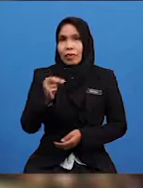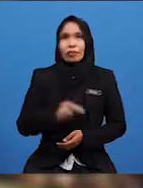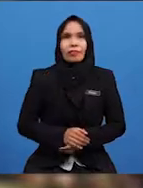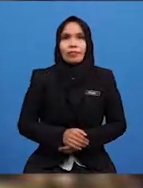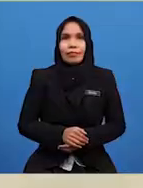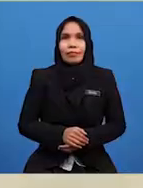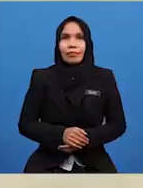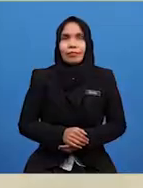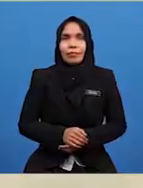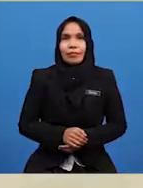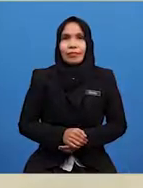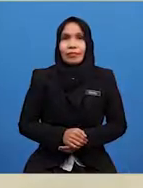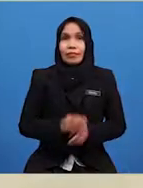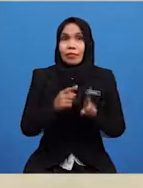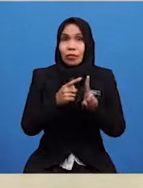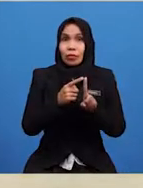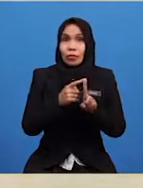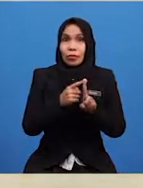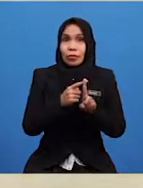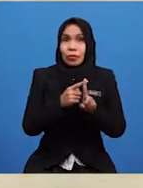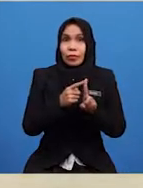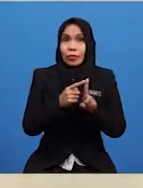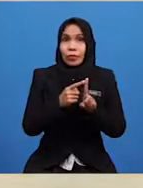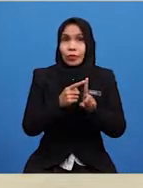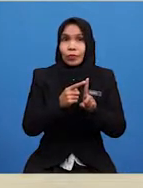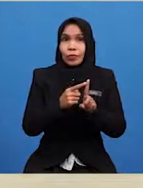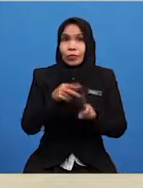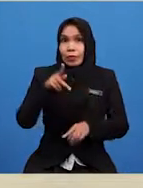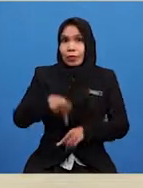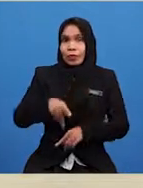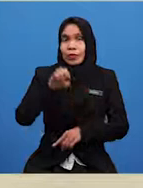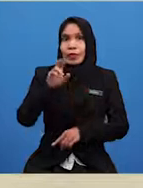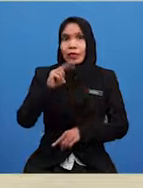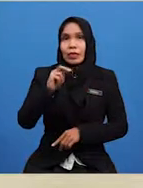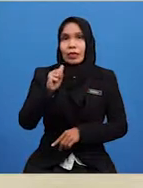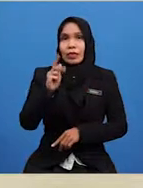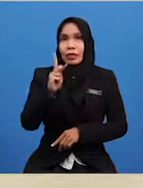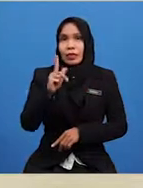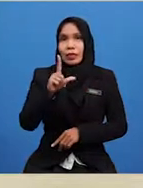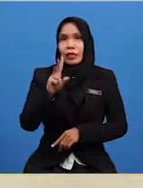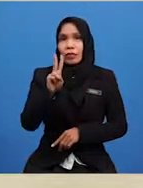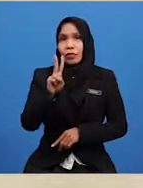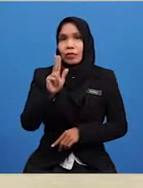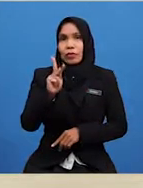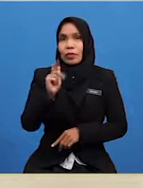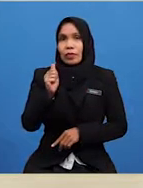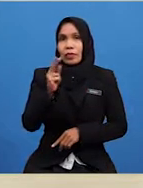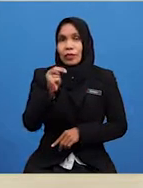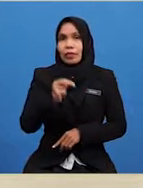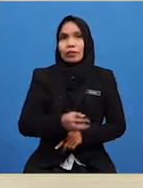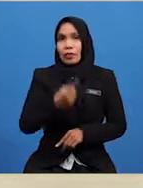3 aspek. Pertamanya ialah penaklukan. Penaklukan dilakukan untuk